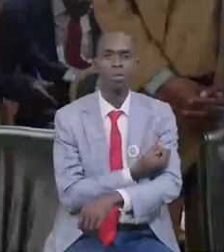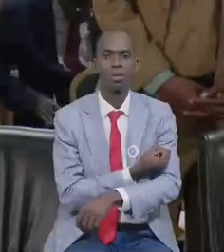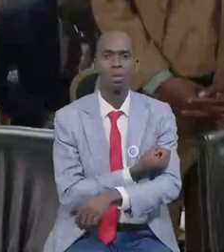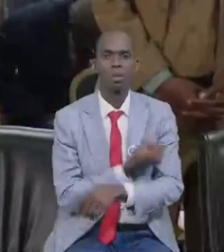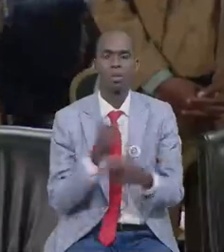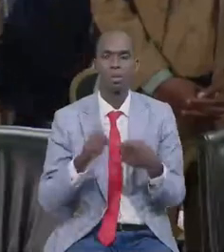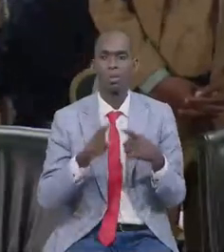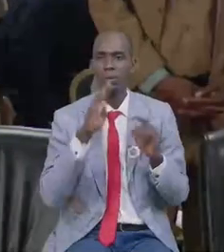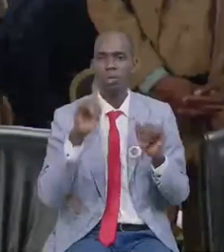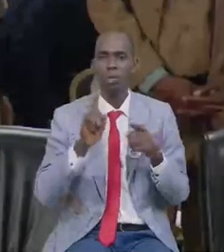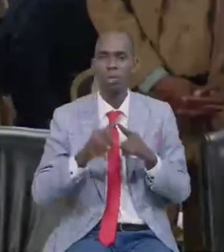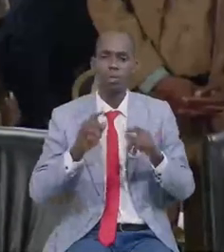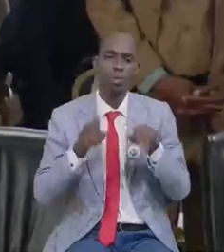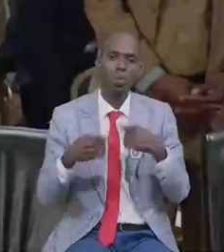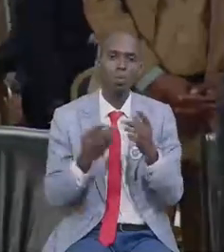pour pouvoir